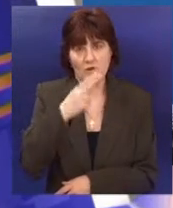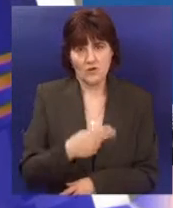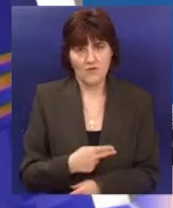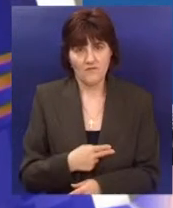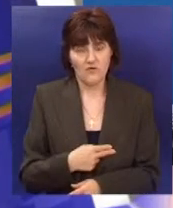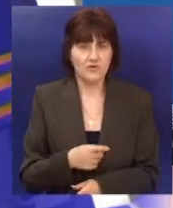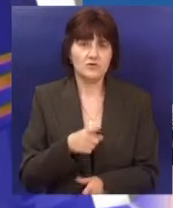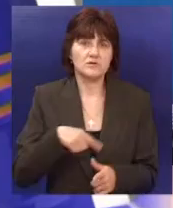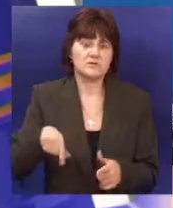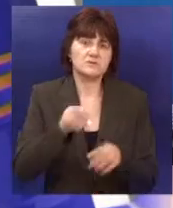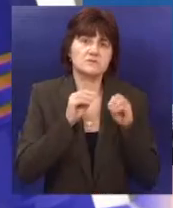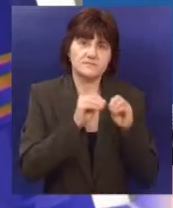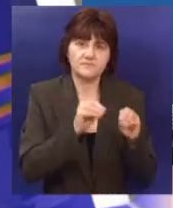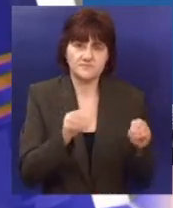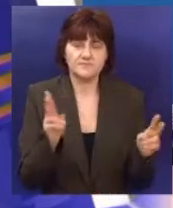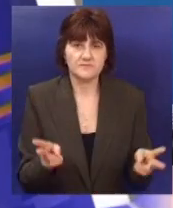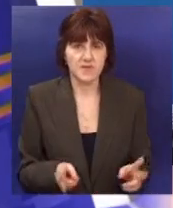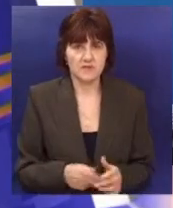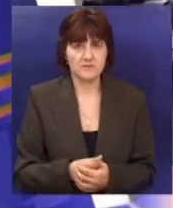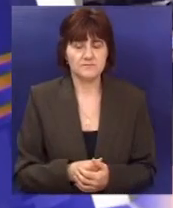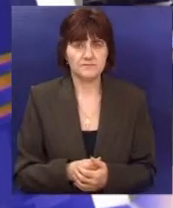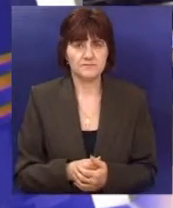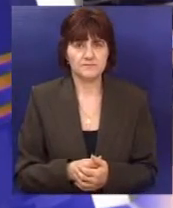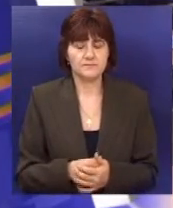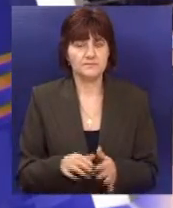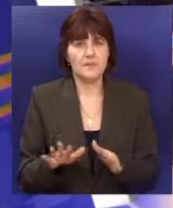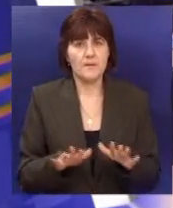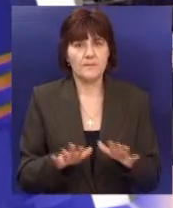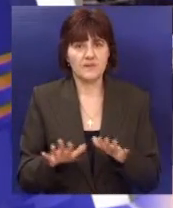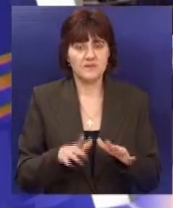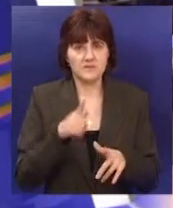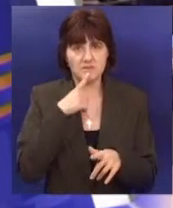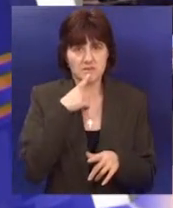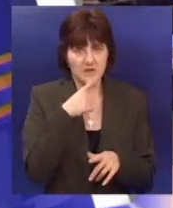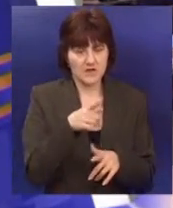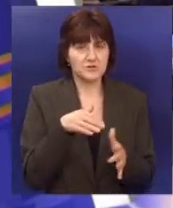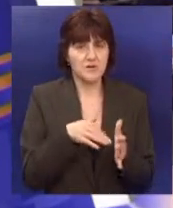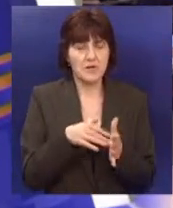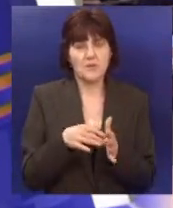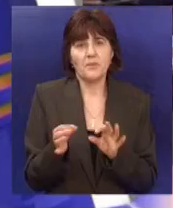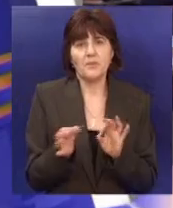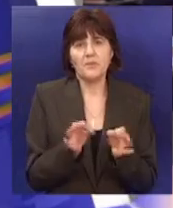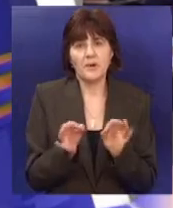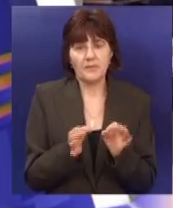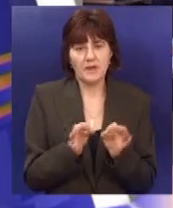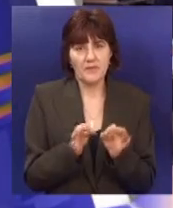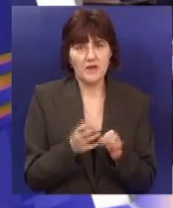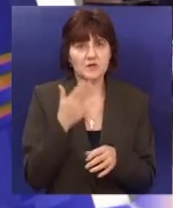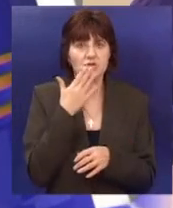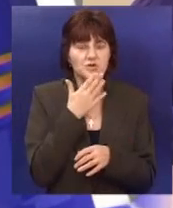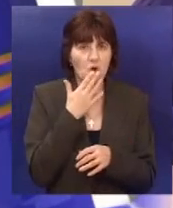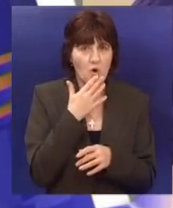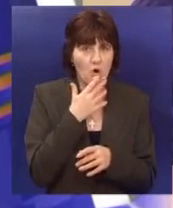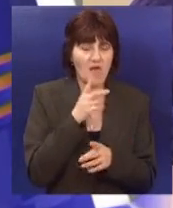veća odgovornost u hijerarhiji obrazovnog sistema. U ministarstvu zahtevaju da se u narednom periodu izvrši priprema, pre